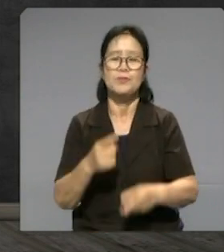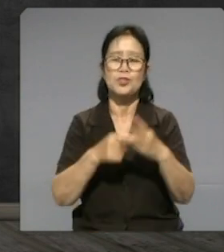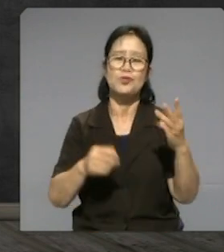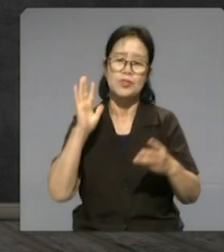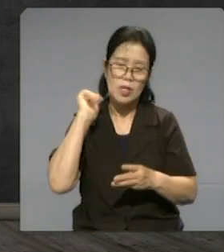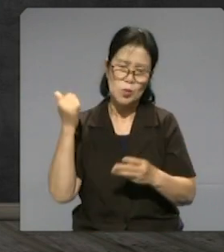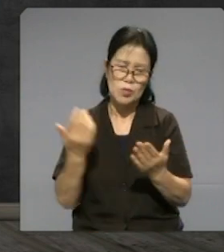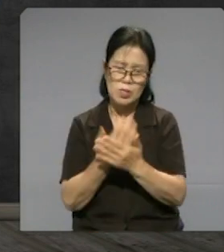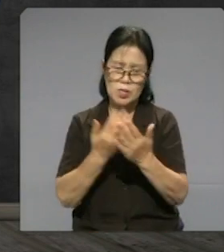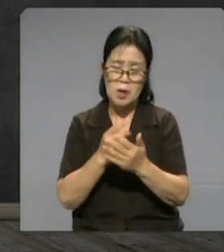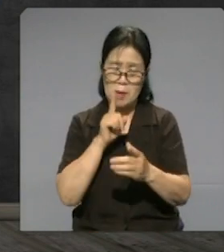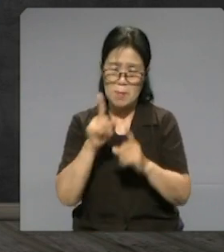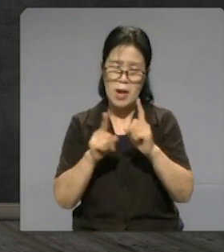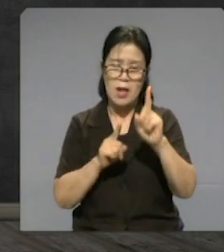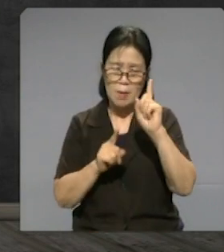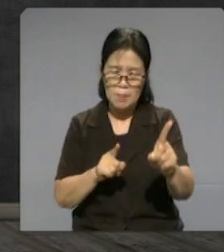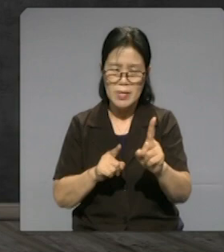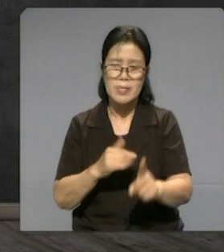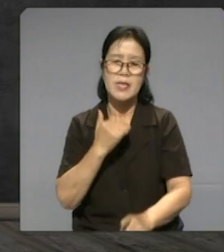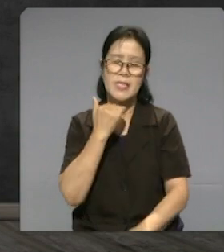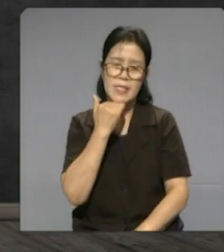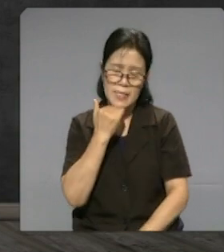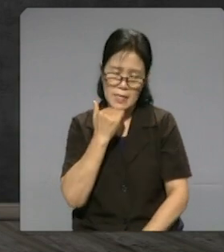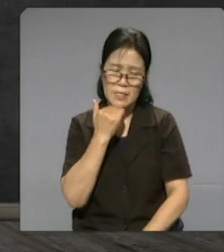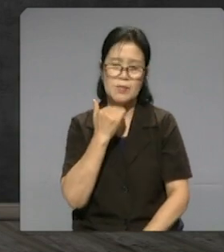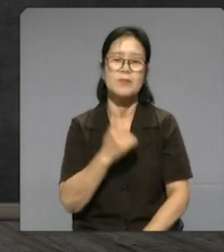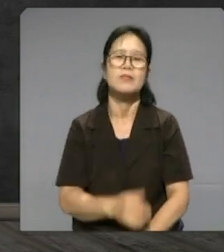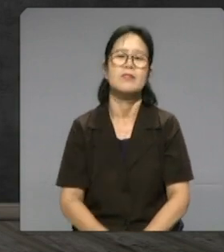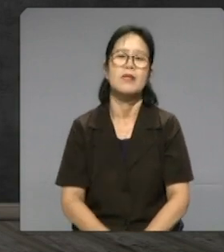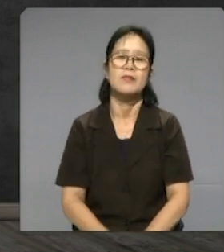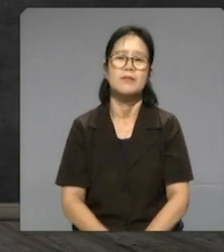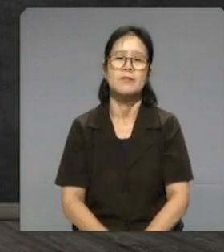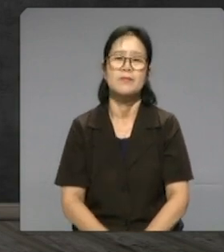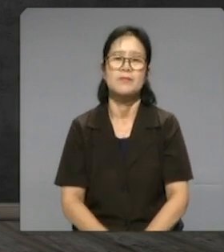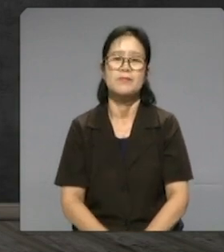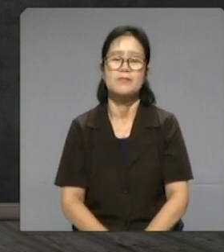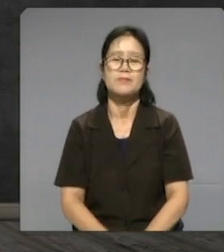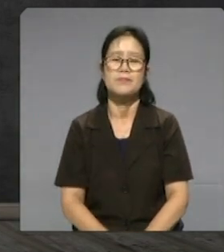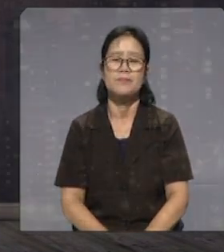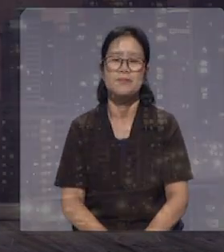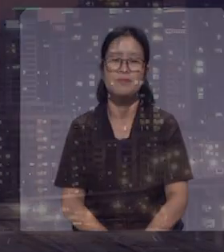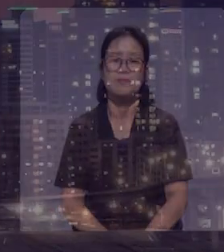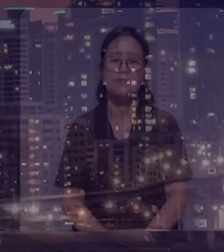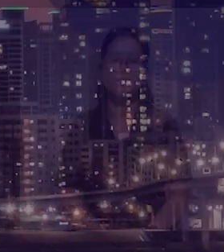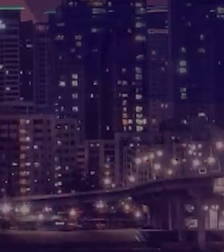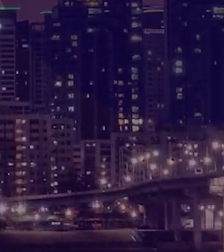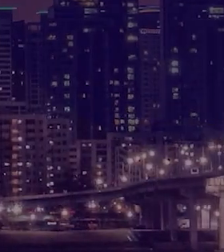진취적 한마디가 기다려지는 이유입니다. 앵커 포커스였습니다.